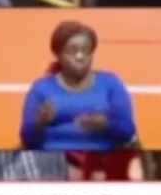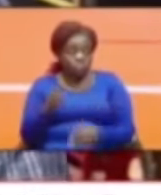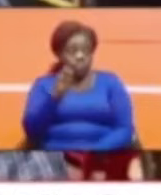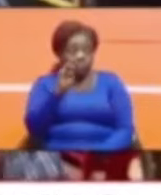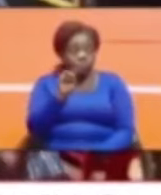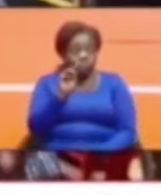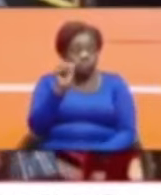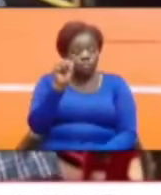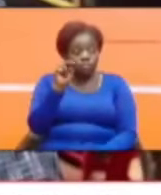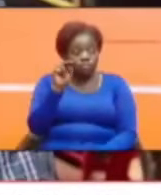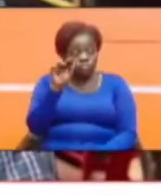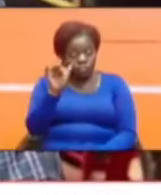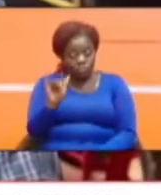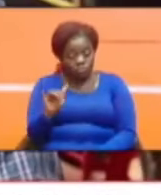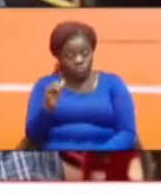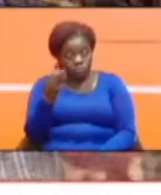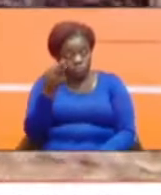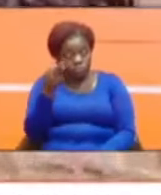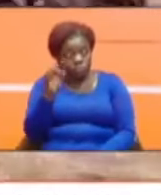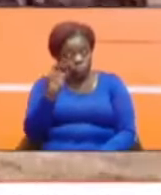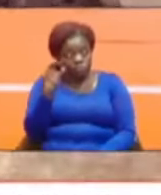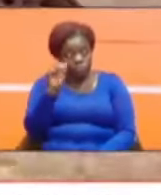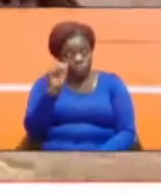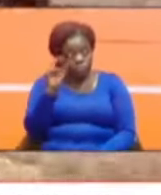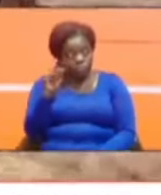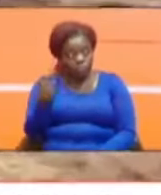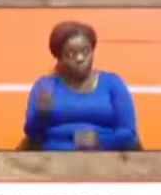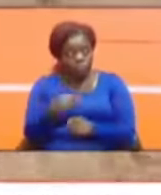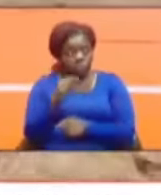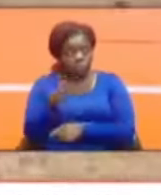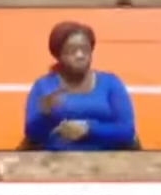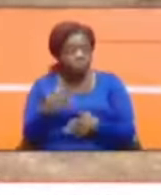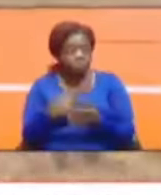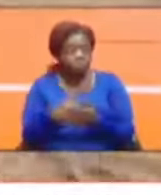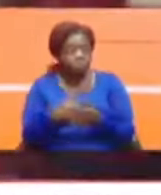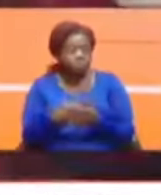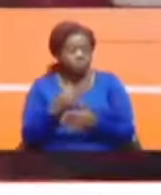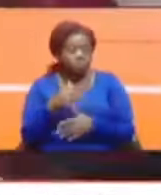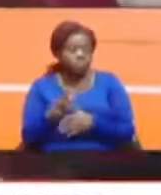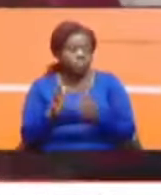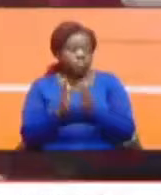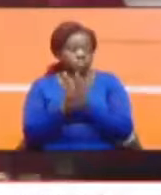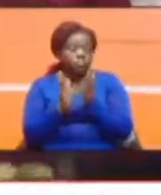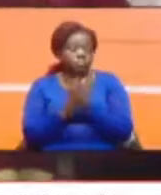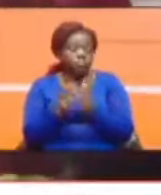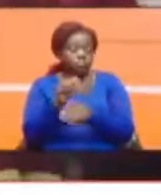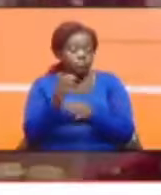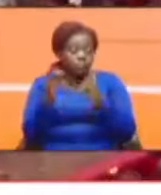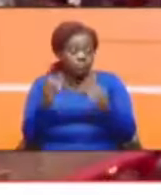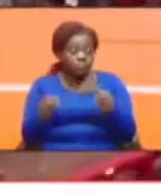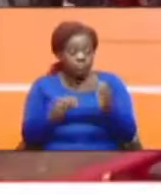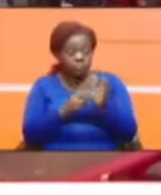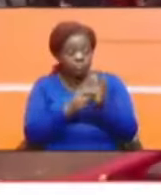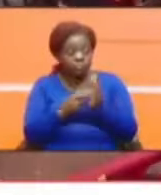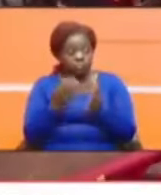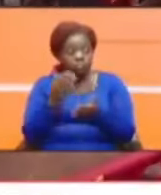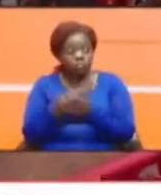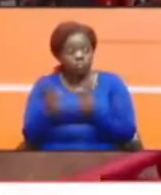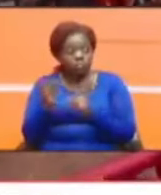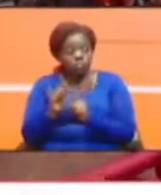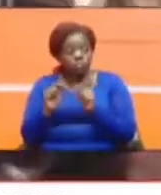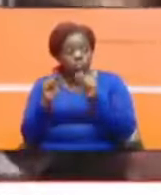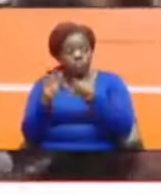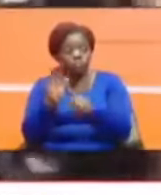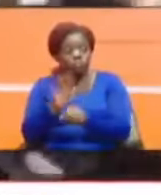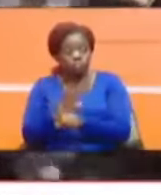Ferguson, Tafe, oboli awo ne kesi. Ng'oggyeko ekyuma kino, atubuulidde n'ebirala ebigenda okwolesebwa, n'asaba abantu okujja